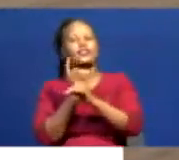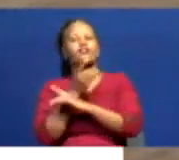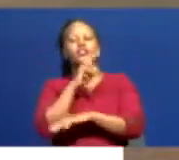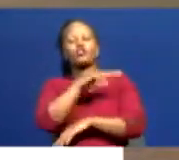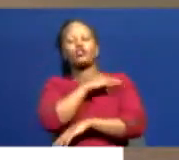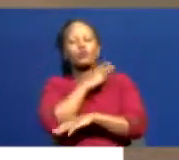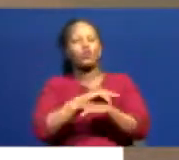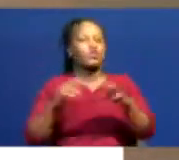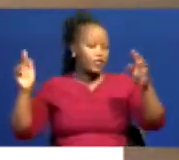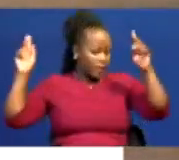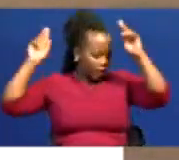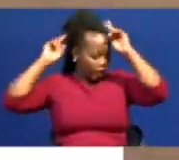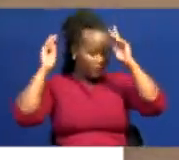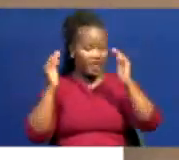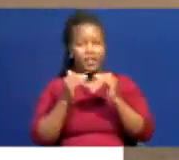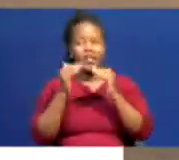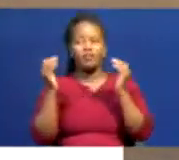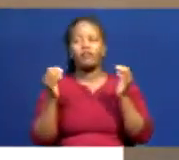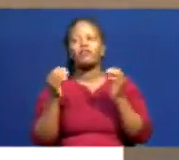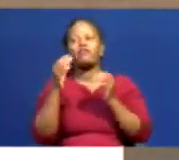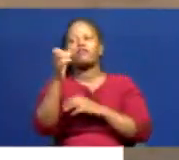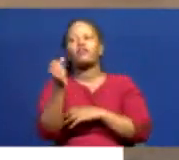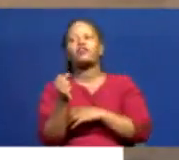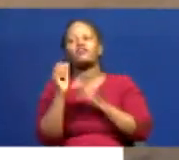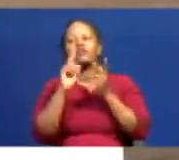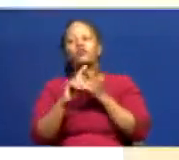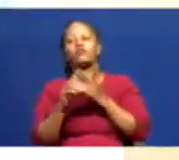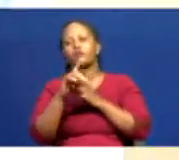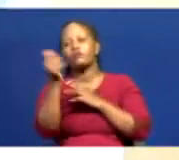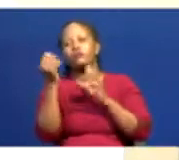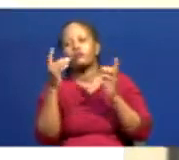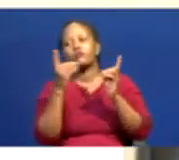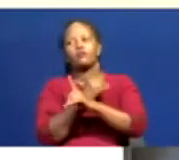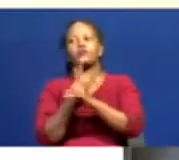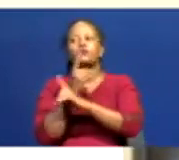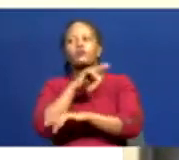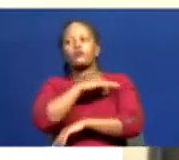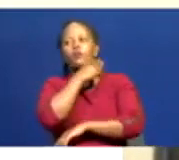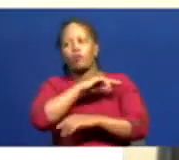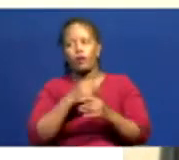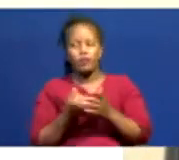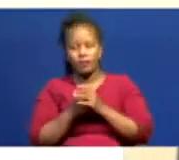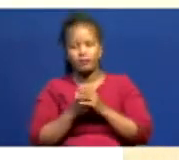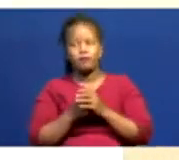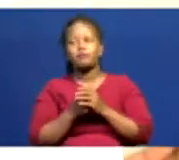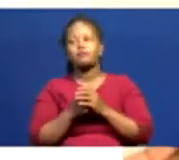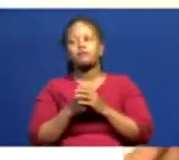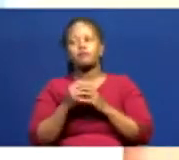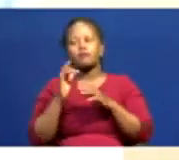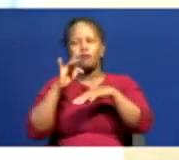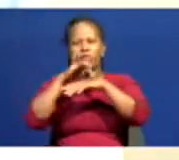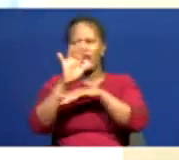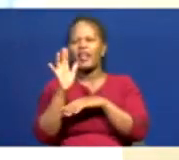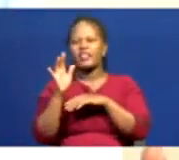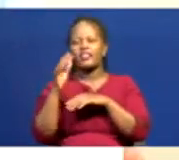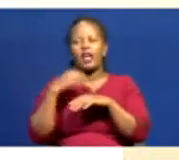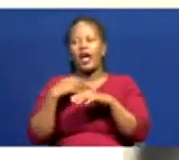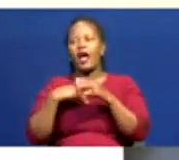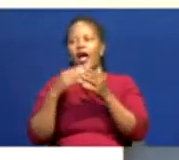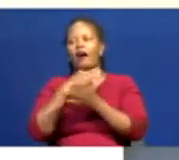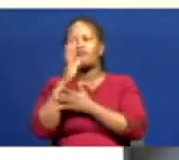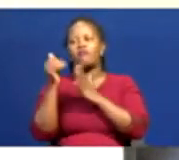level 5, Shibwe level 4 na Iguhu level 4. See a very early around no cases